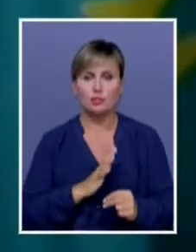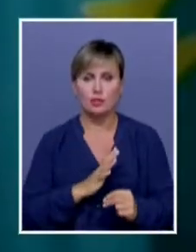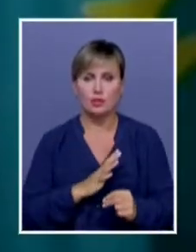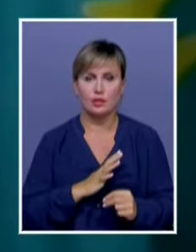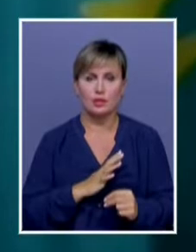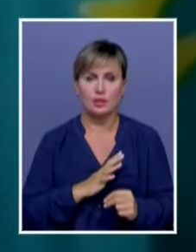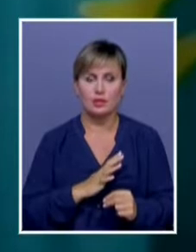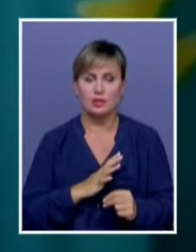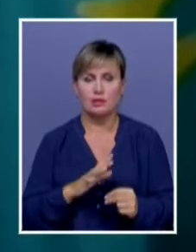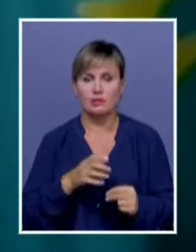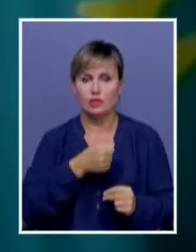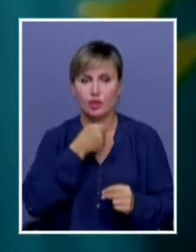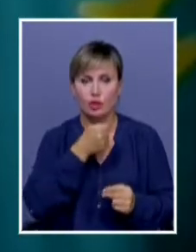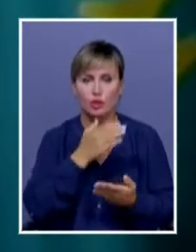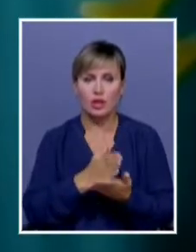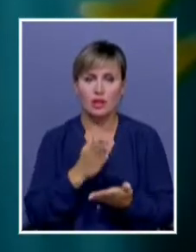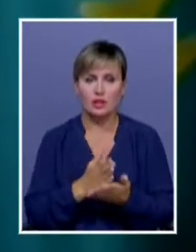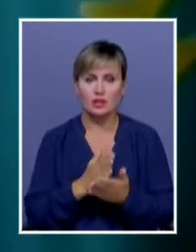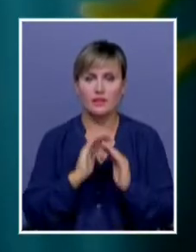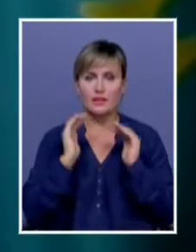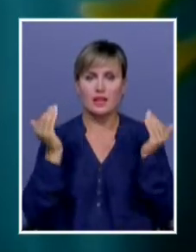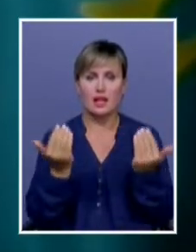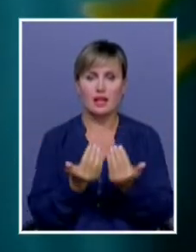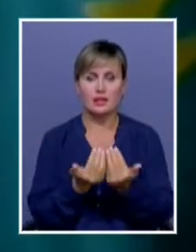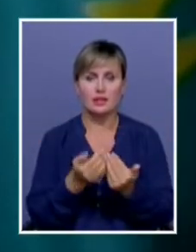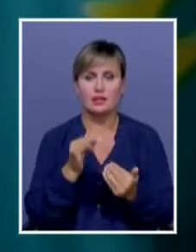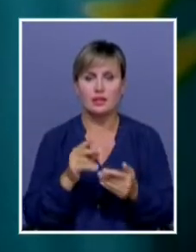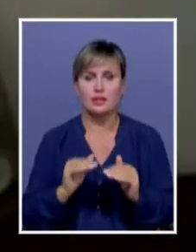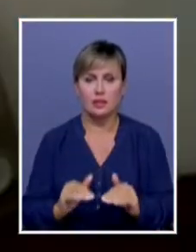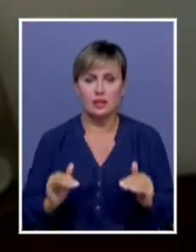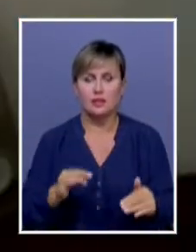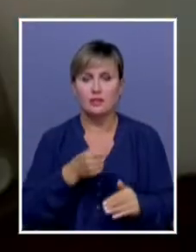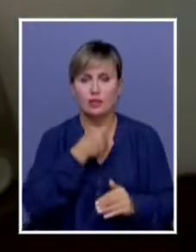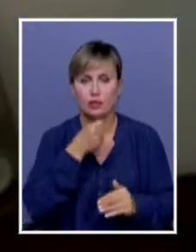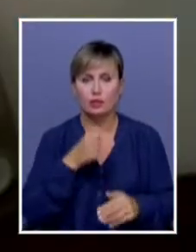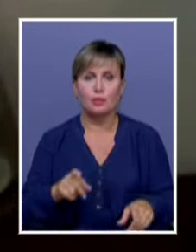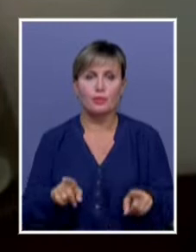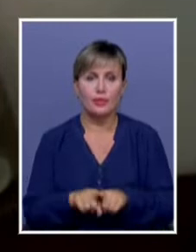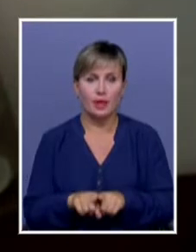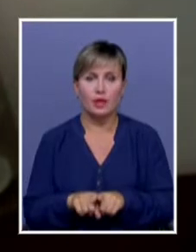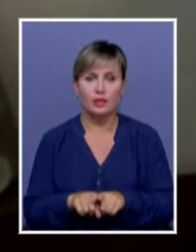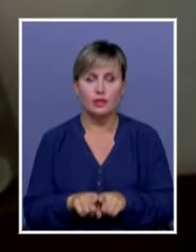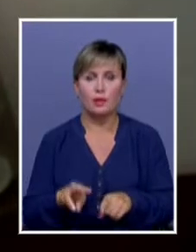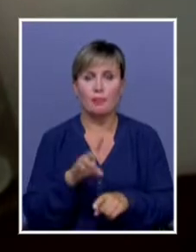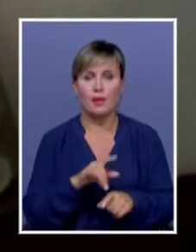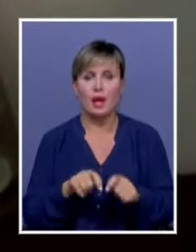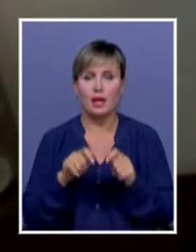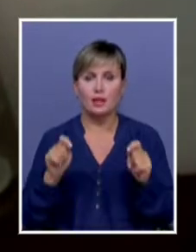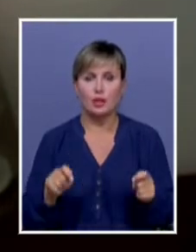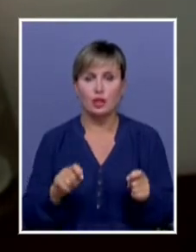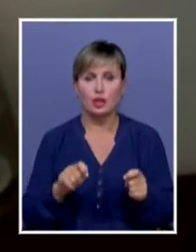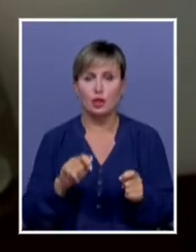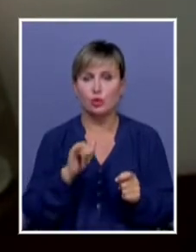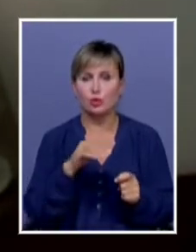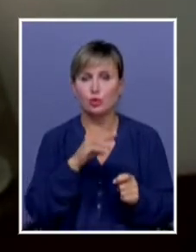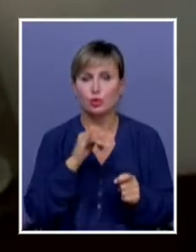по взрослым, находящимся в изоляции, и по детям и подросткам. Также мы открыли YouTube-канал,